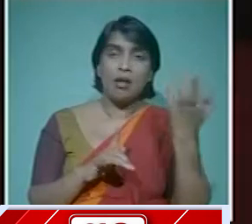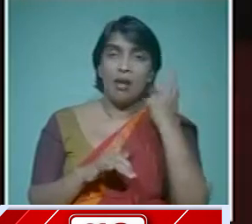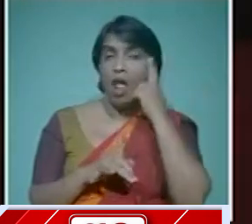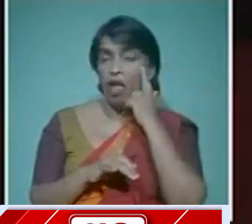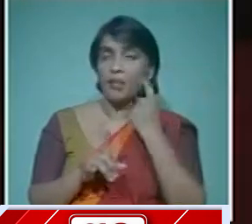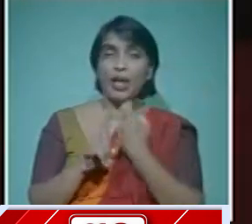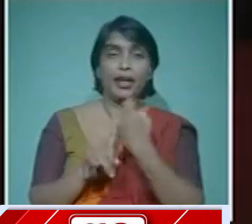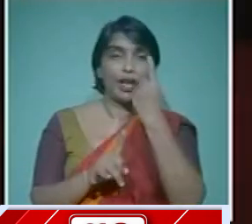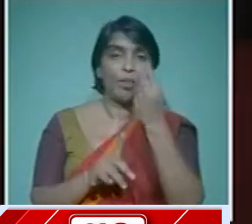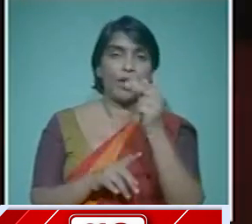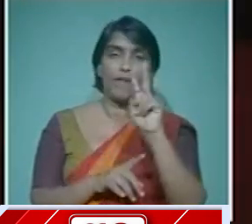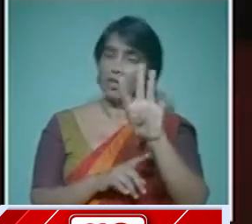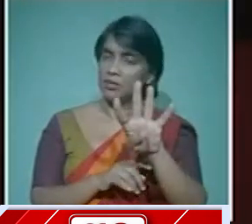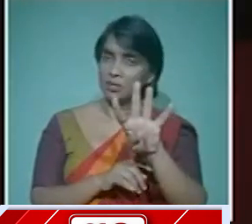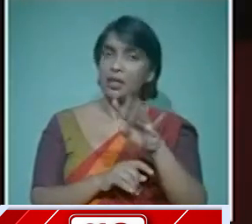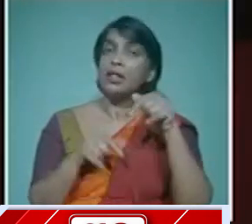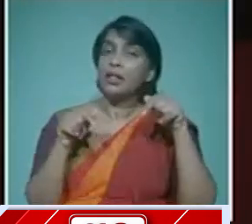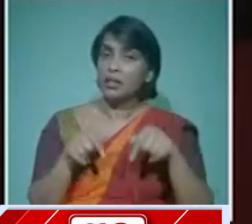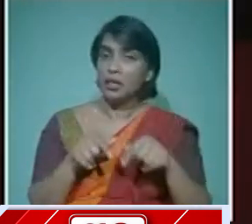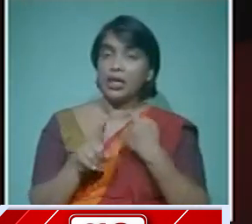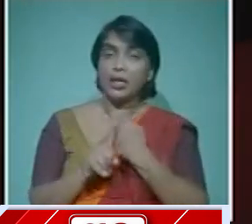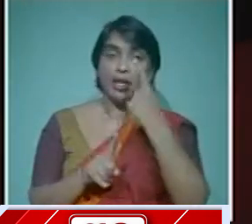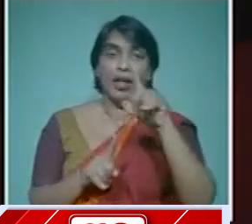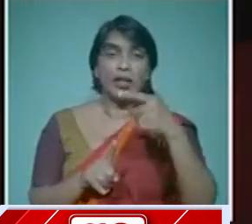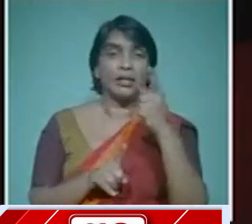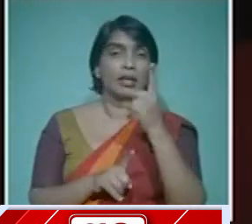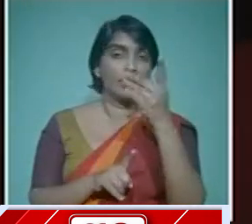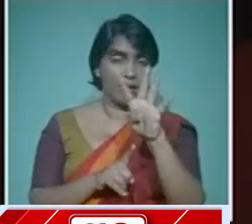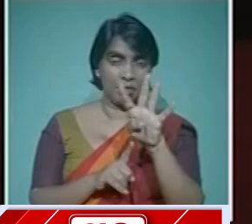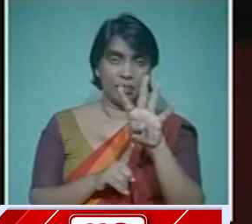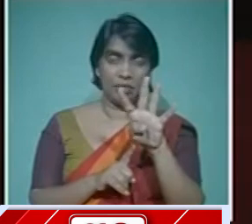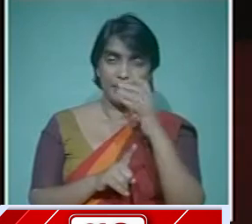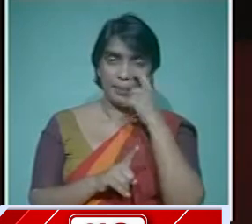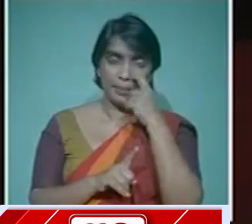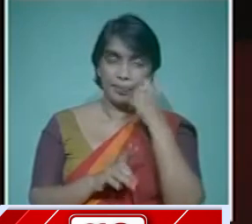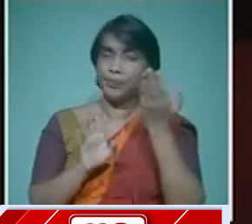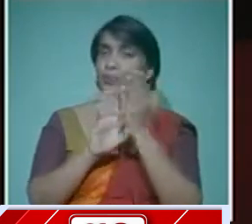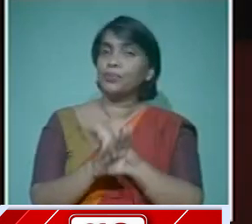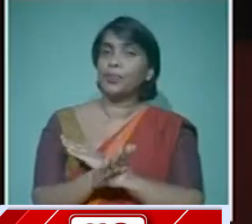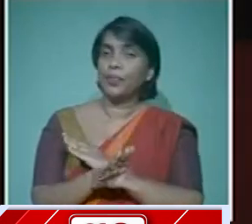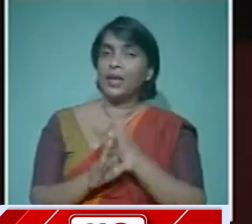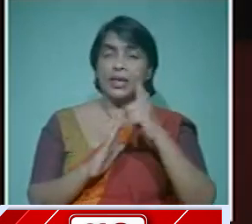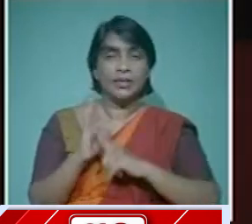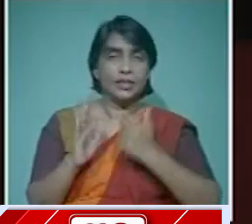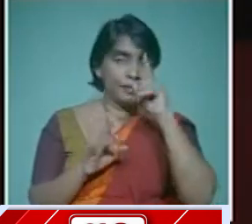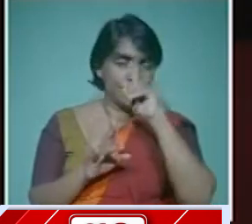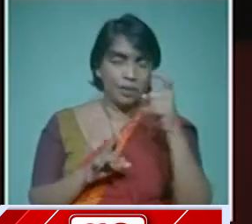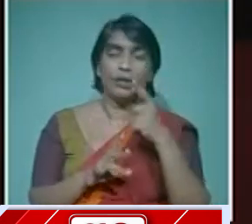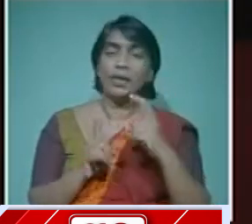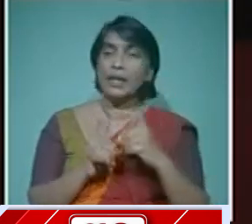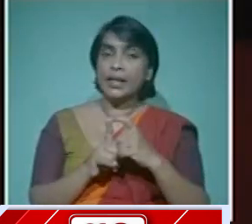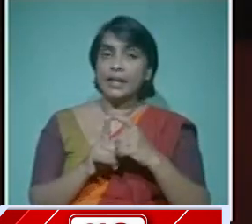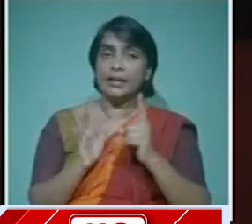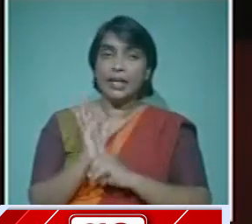එකක් රුපියල් 24යි. දැන් කිලෝ එකක් 114යි. පහුගිය ජනවාරි මාසේ